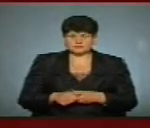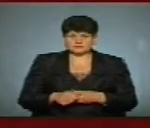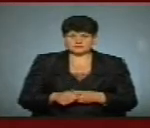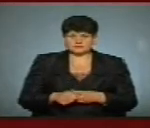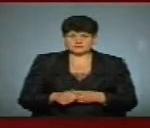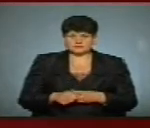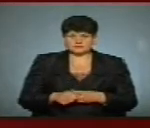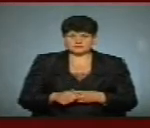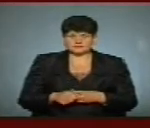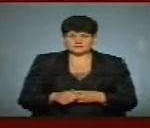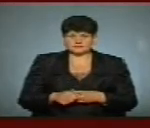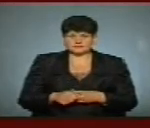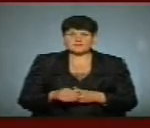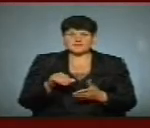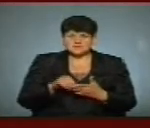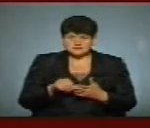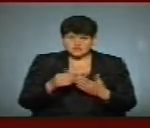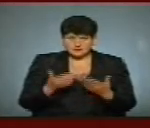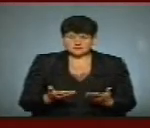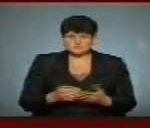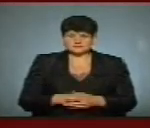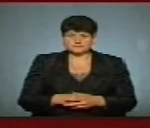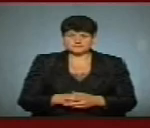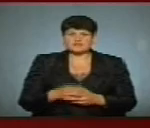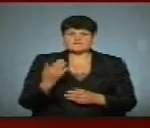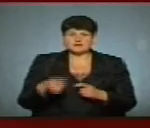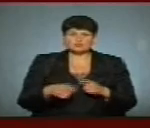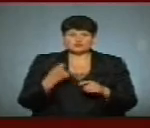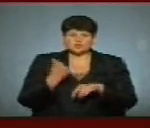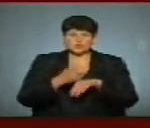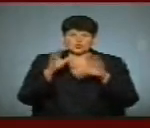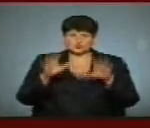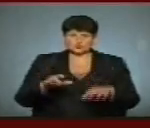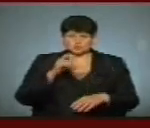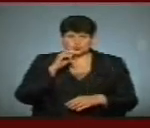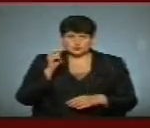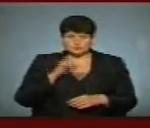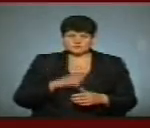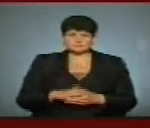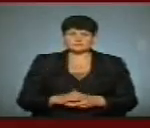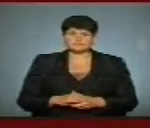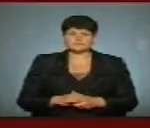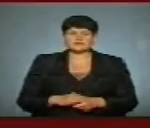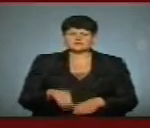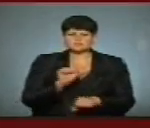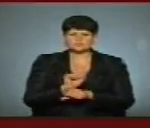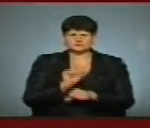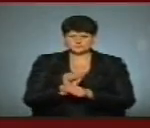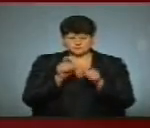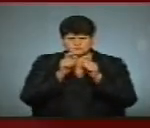вами. Представляєтесь? Ви порушуєте Конституцію. Все, я зрозумів. Не чіпайте. А ну стоп!